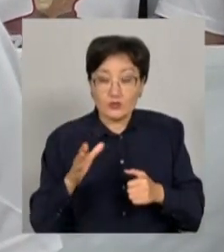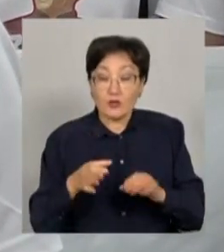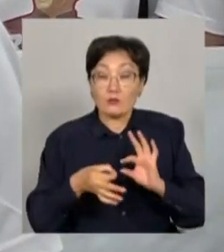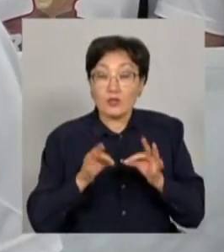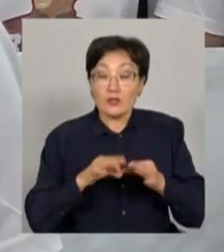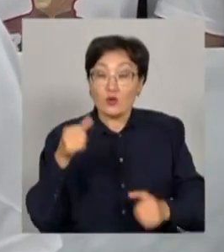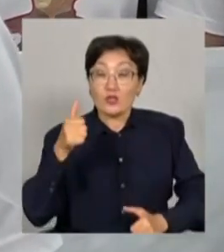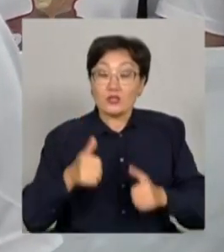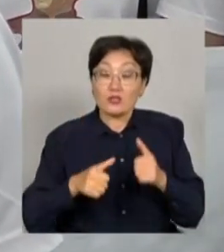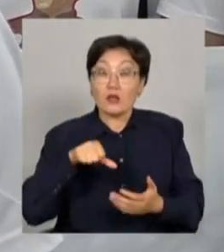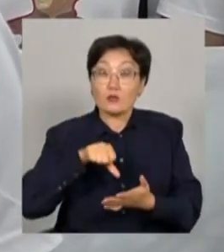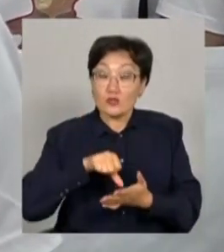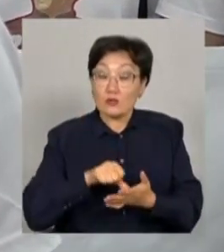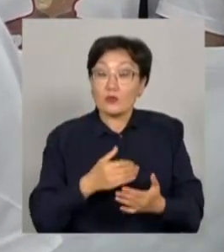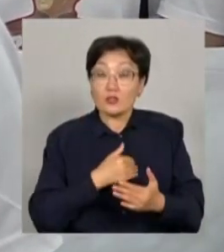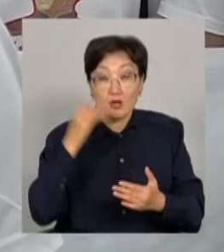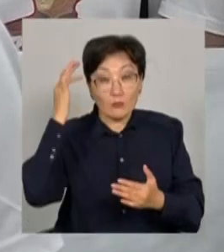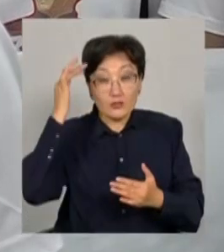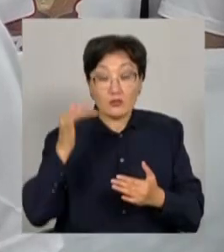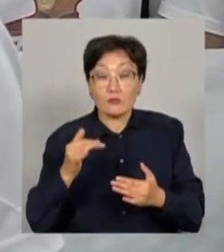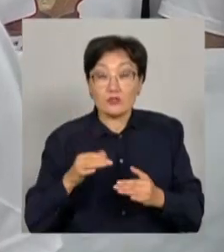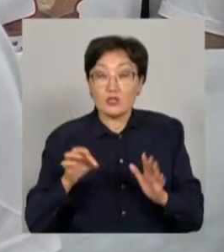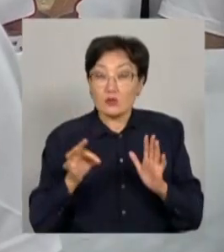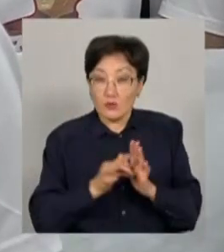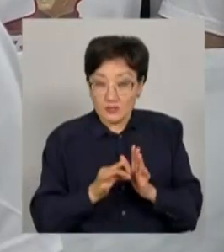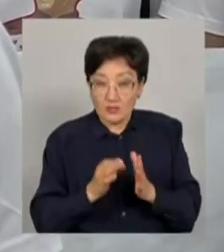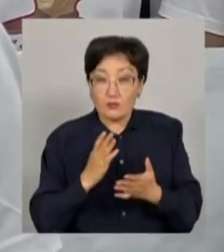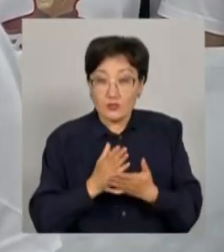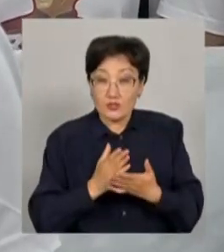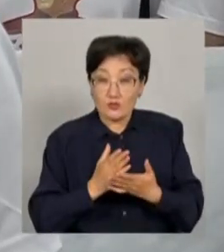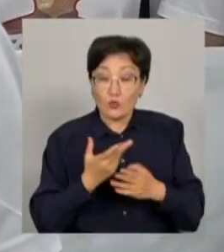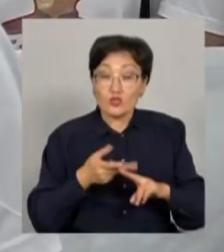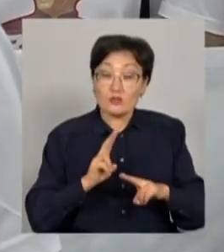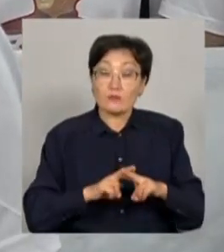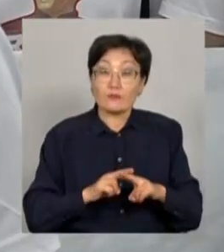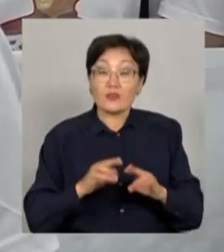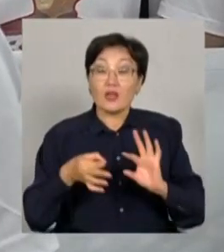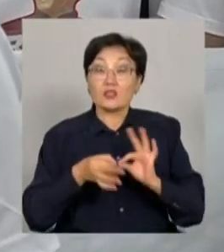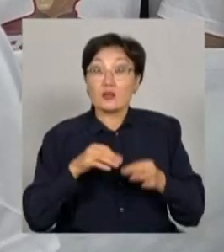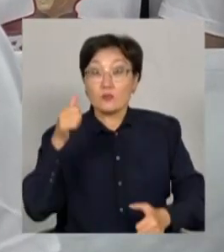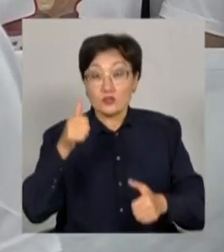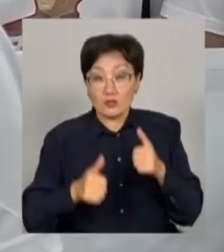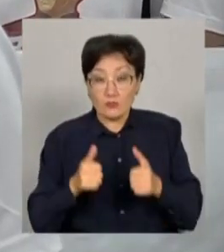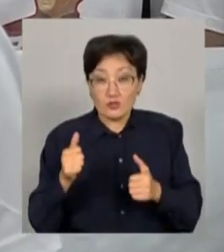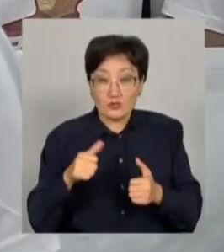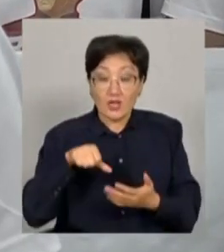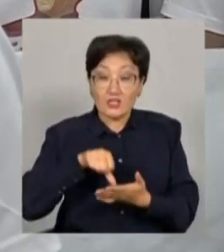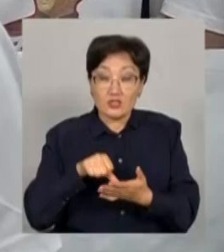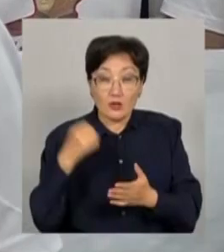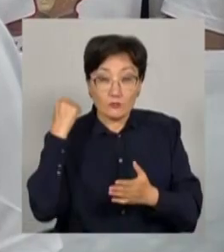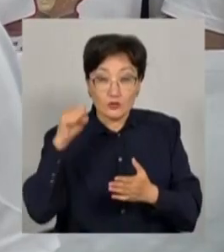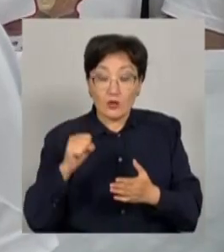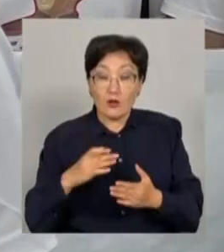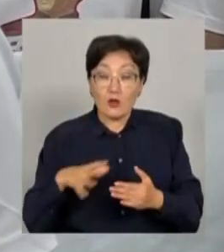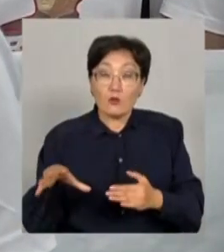бізде олимпиадан армандап, алға мақсат қойдық. Енді сол олимпиаданың шыңын бағындыру үшін бар